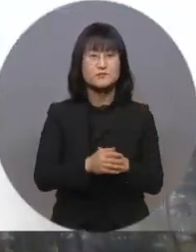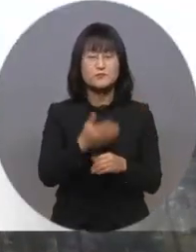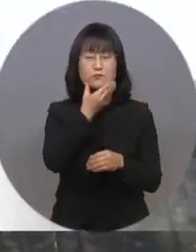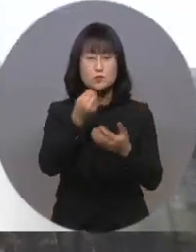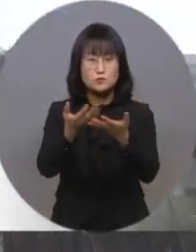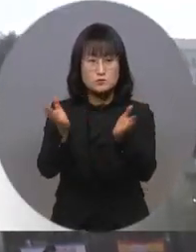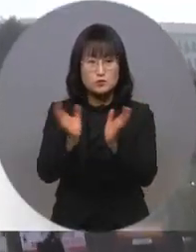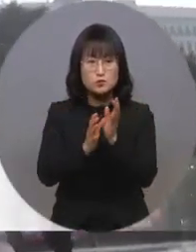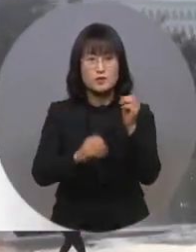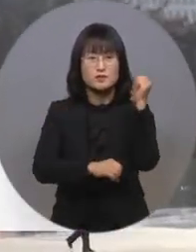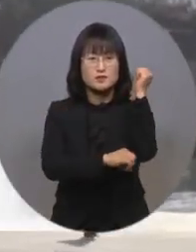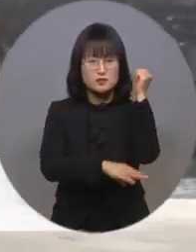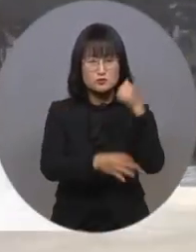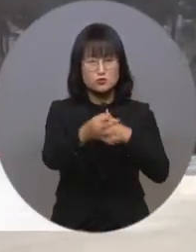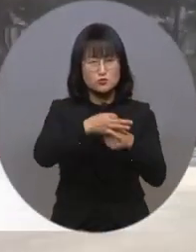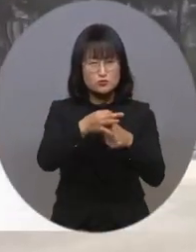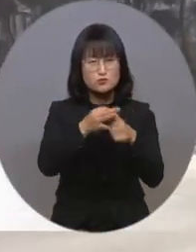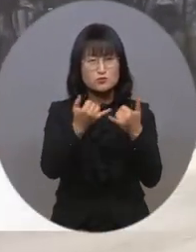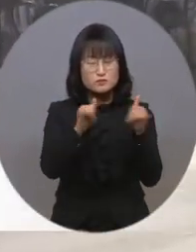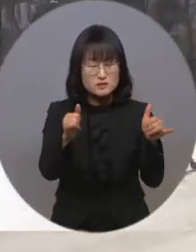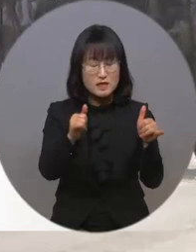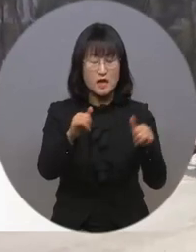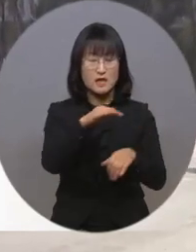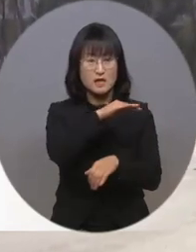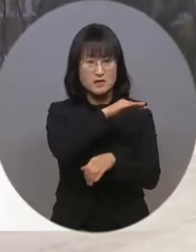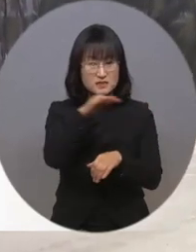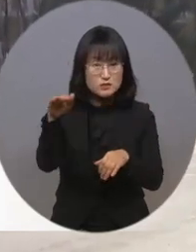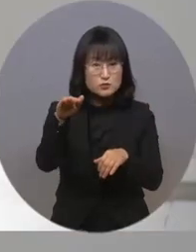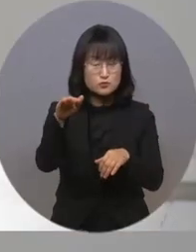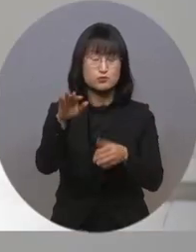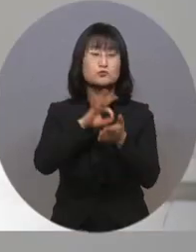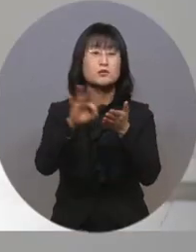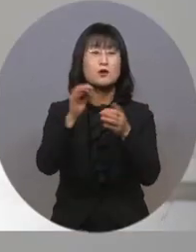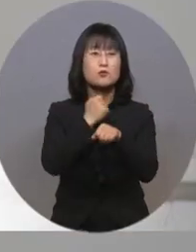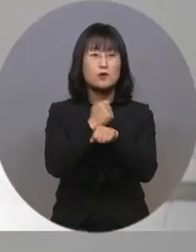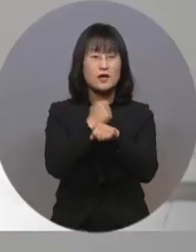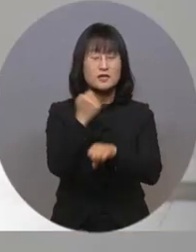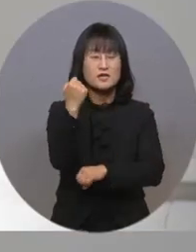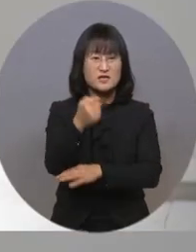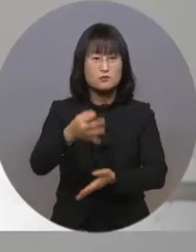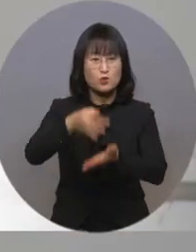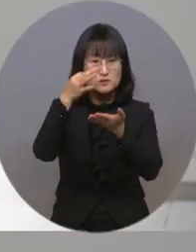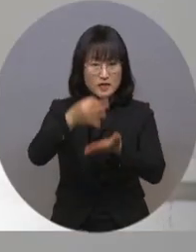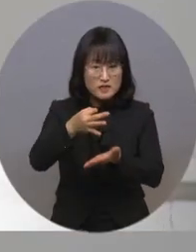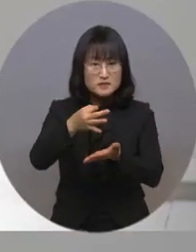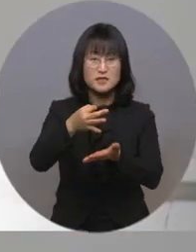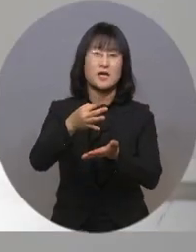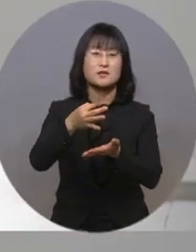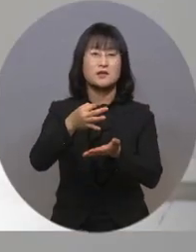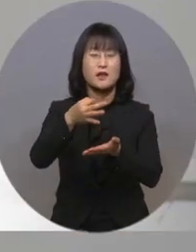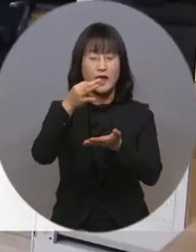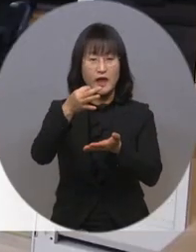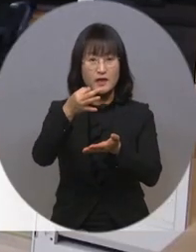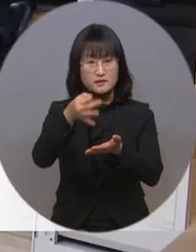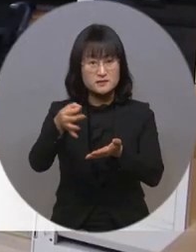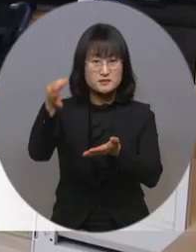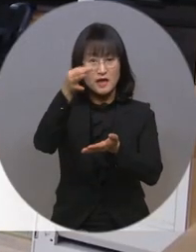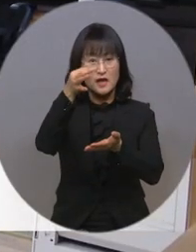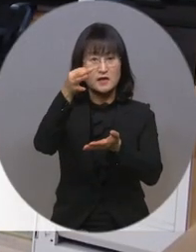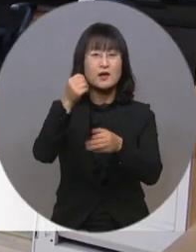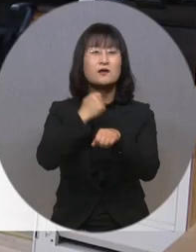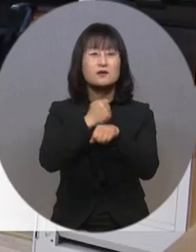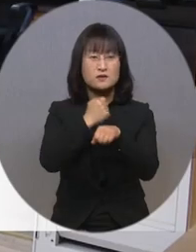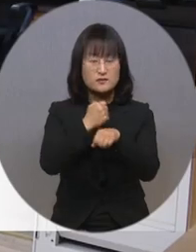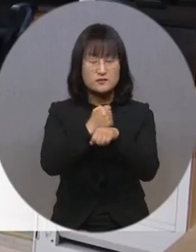보건복지부가 기초생활보장 수급자 선정의 기준으로 활용하는 기본재산공제액을 상향하는 등